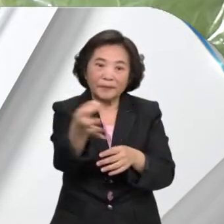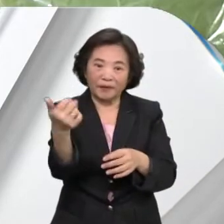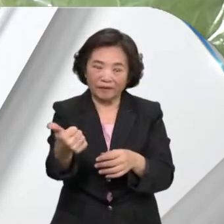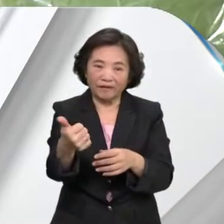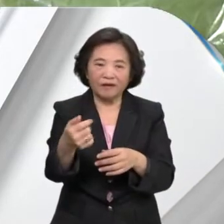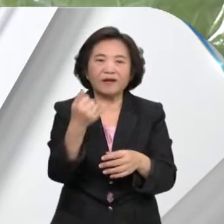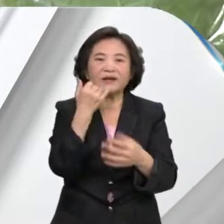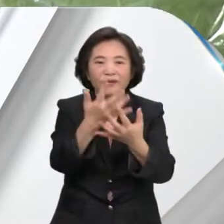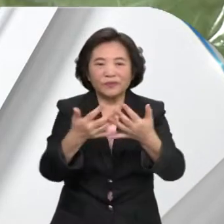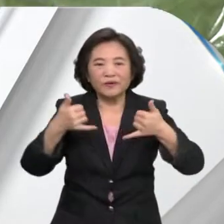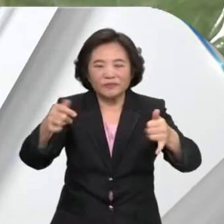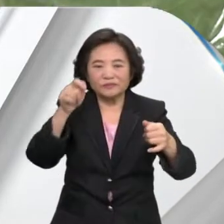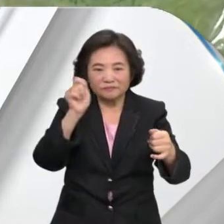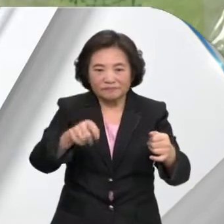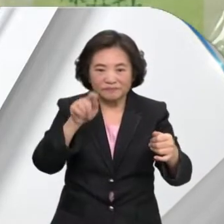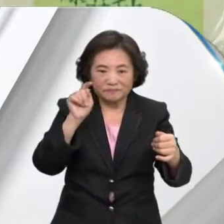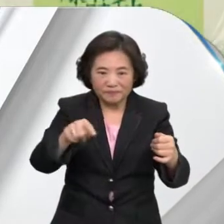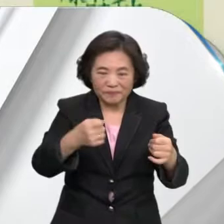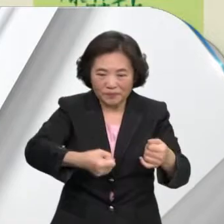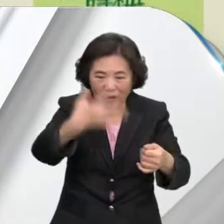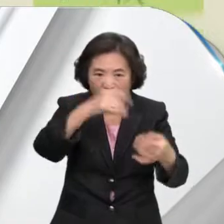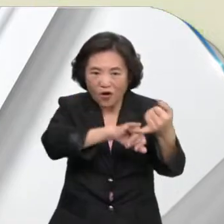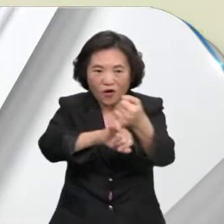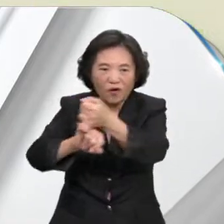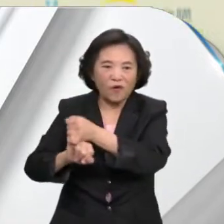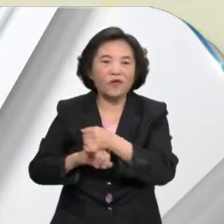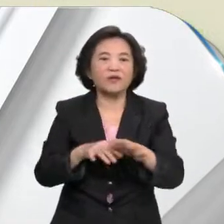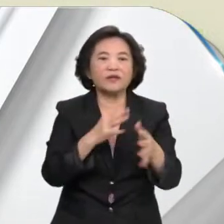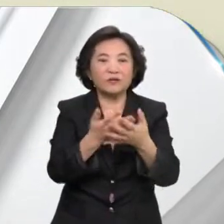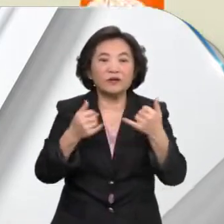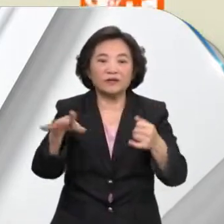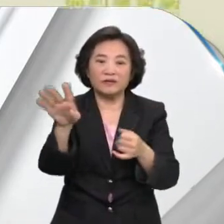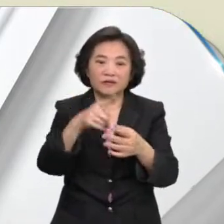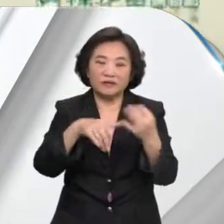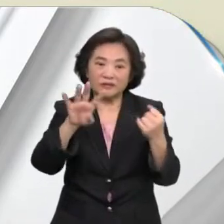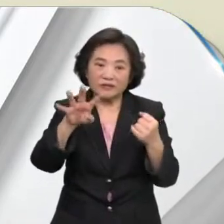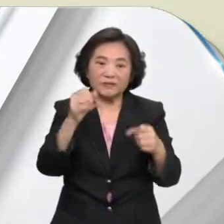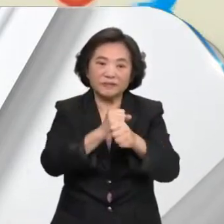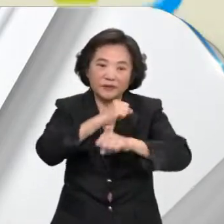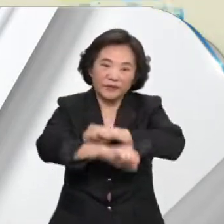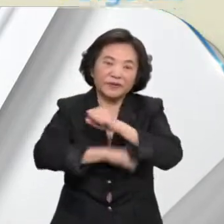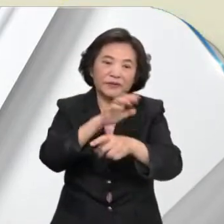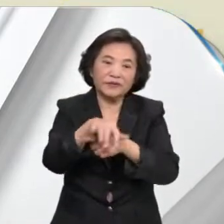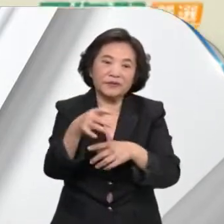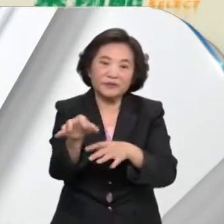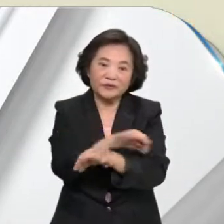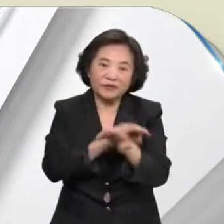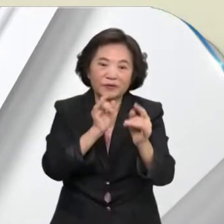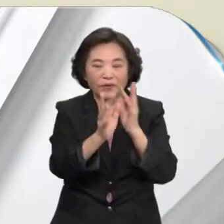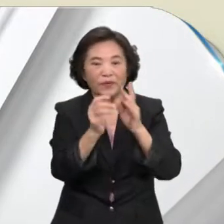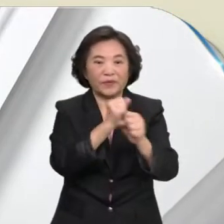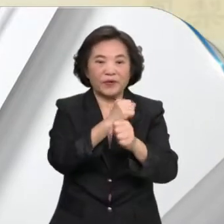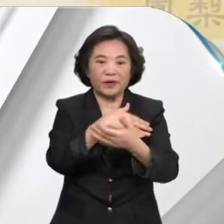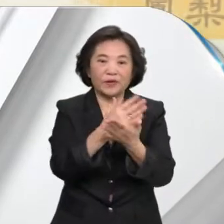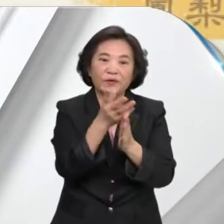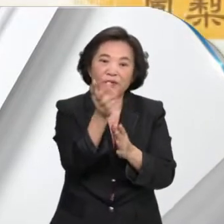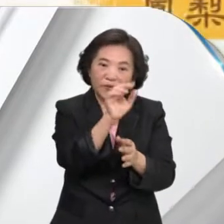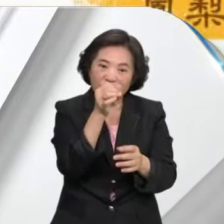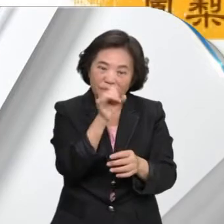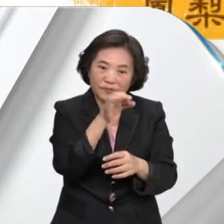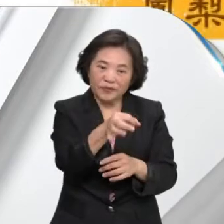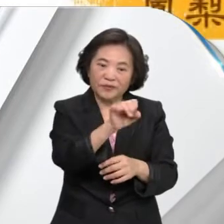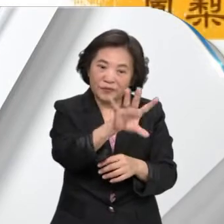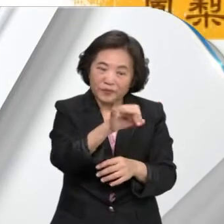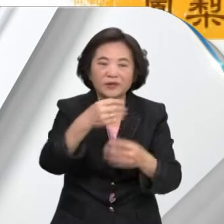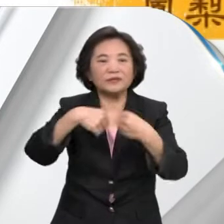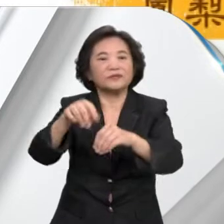质的农产品。农委会同国内44间名录平台，叫下盼台湾农产加研发550个发通，希望